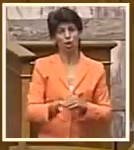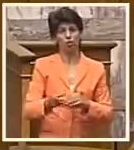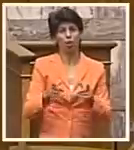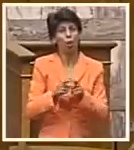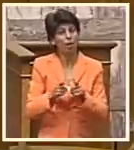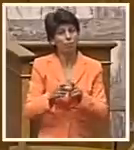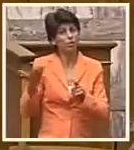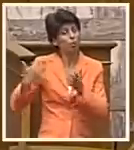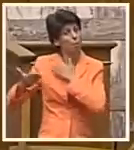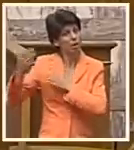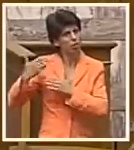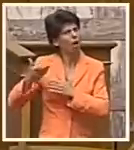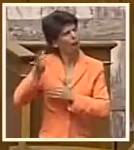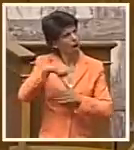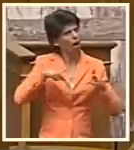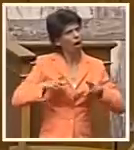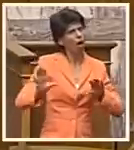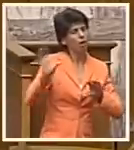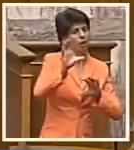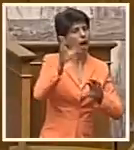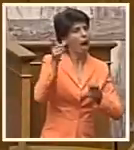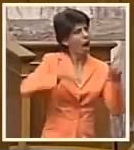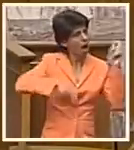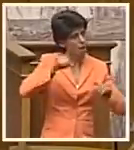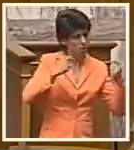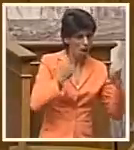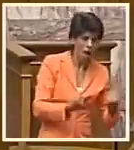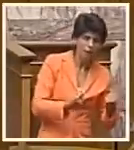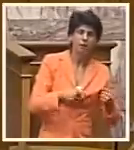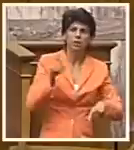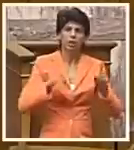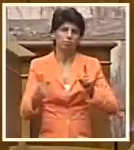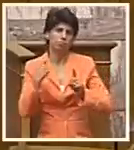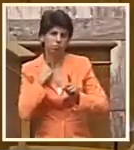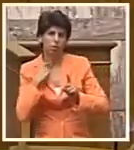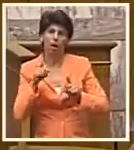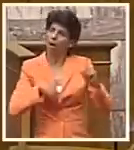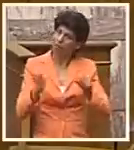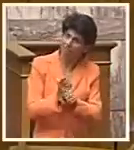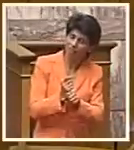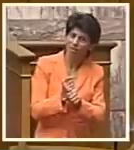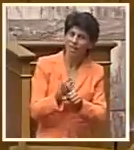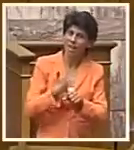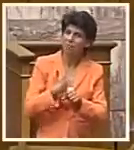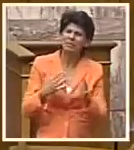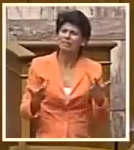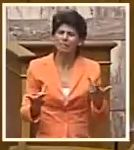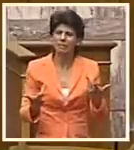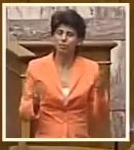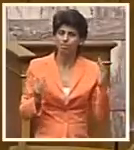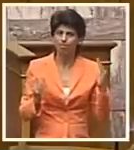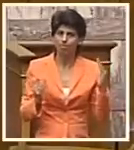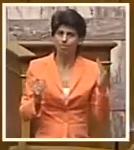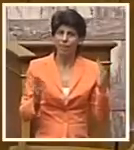αντέξαμε. Και άλλοι λαοί πέρασαν. Άλλοι άντεξαν, άλλοι όχι. Άλλοι τα κατάφεραν. Εμείς τι θα κάνουμε.